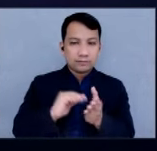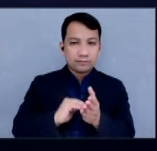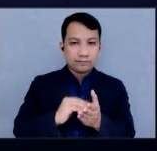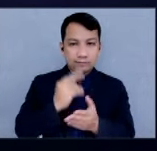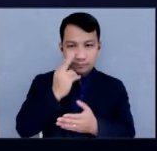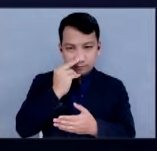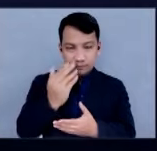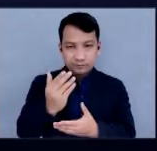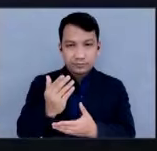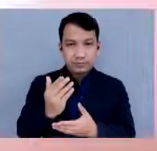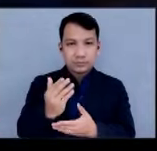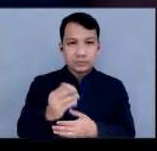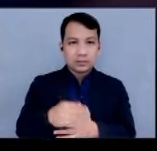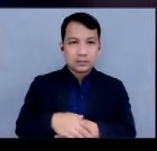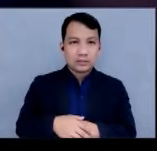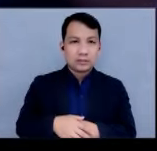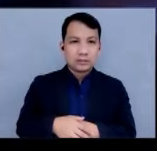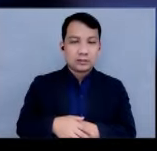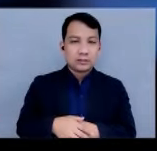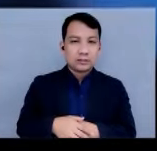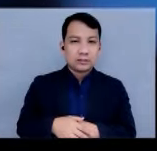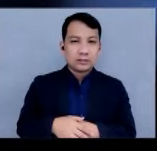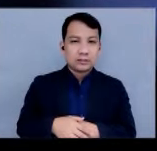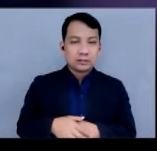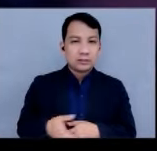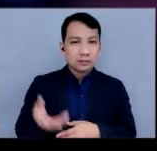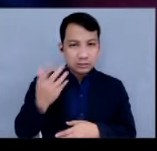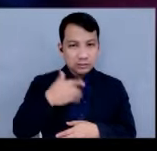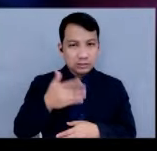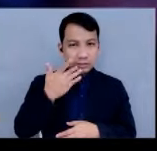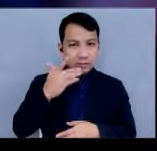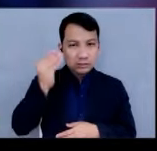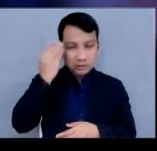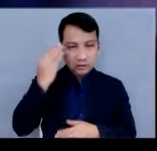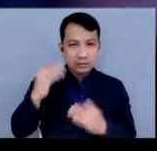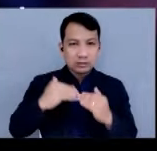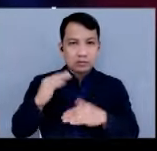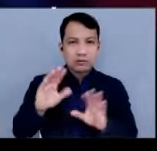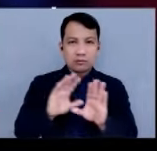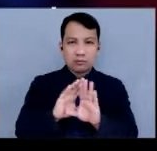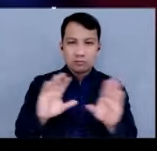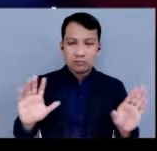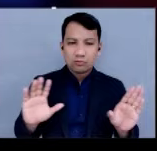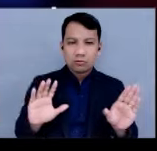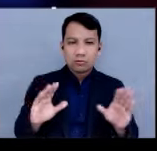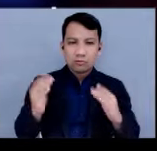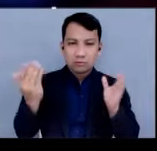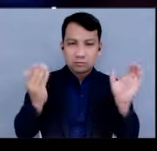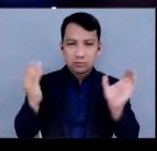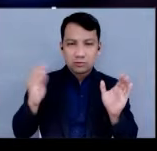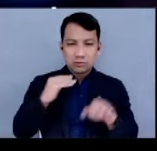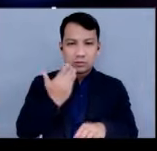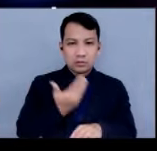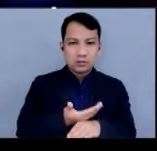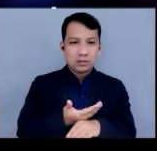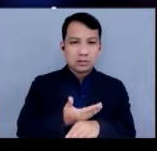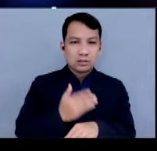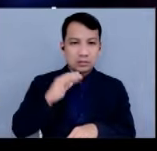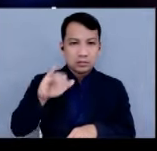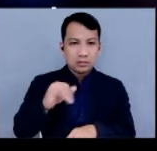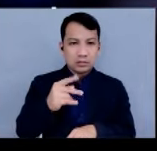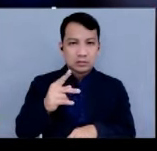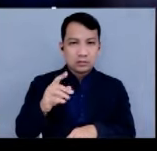ng joke lang. Pero magaling din naman daw si Stel, kaya huwag raw sana siyang ikumpara sa anak niyang si Jake. Hindi yan nagustuhan